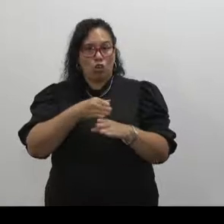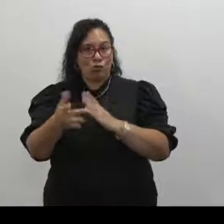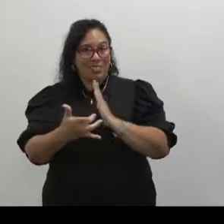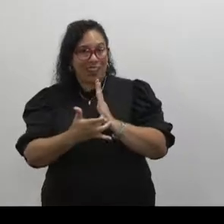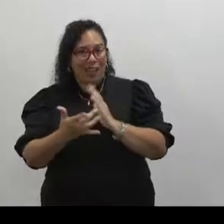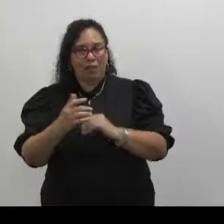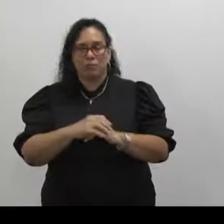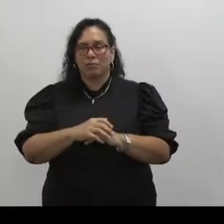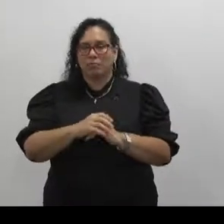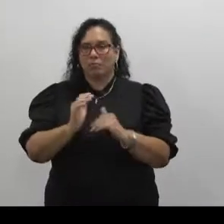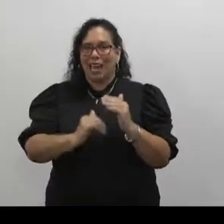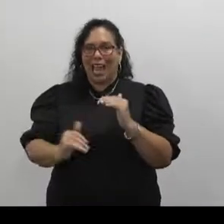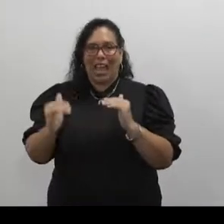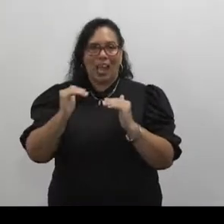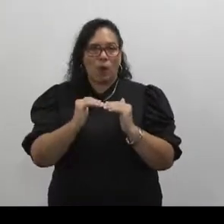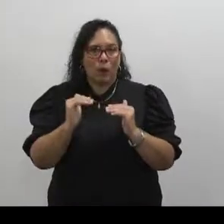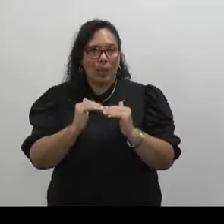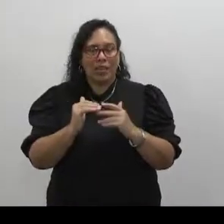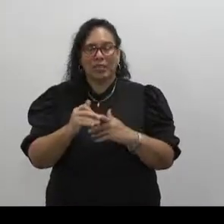how early education